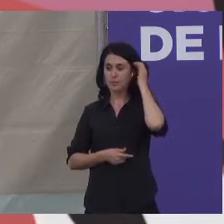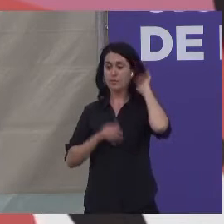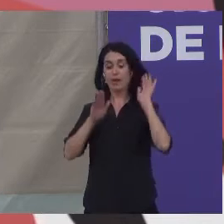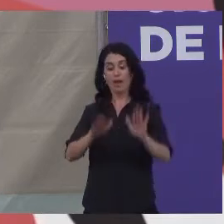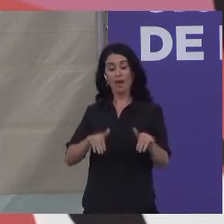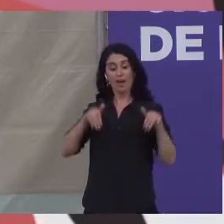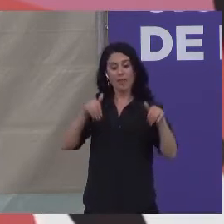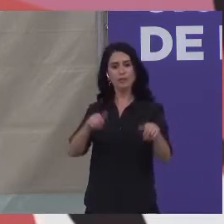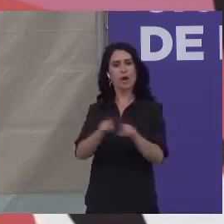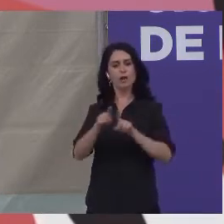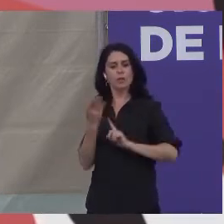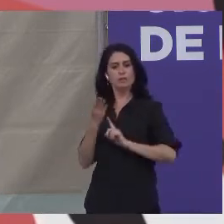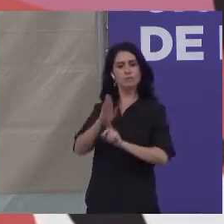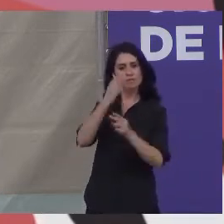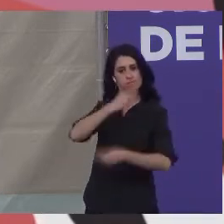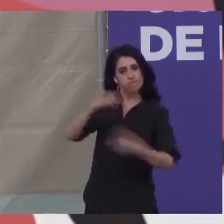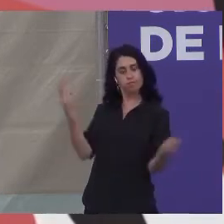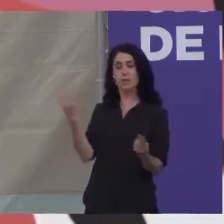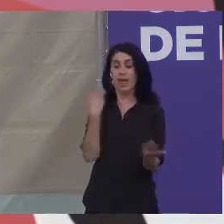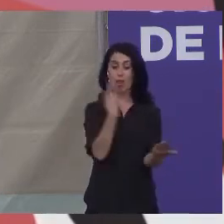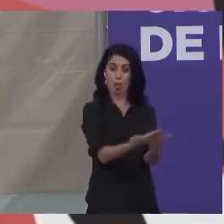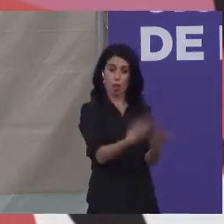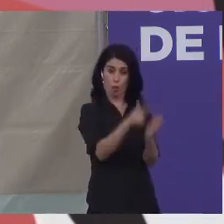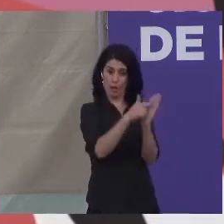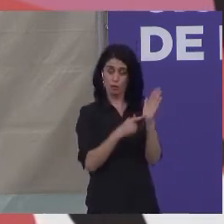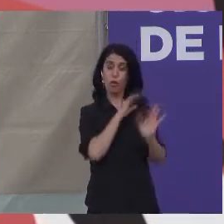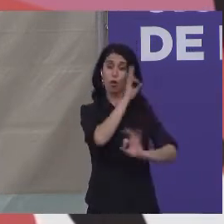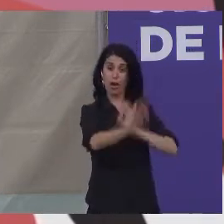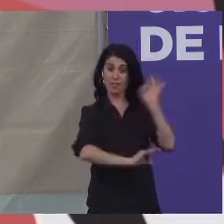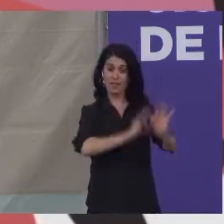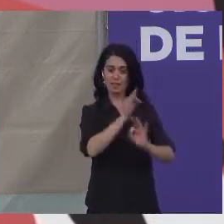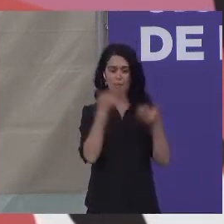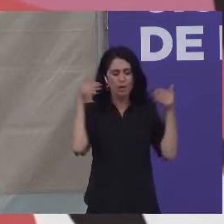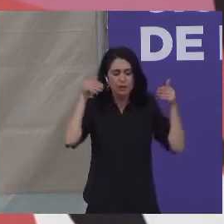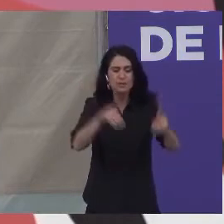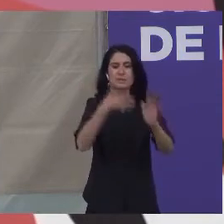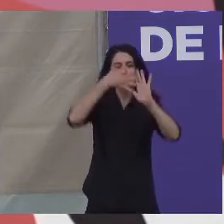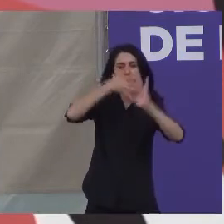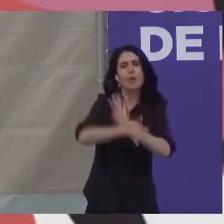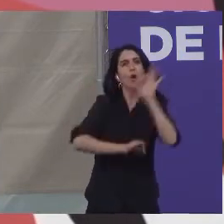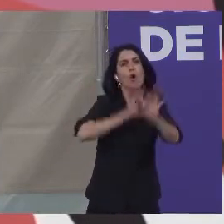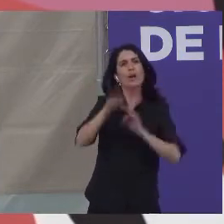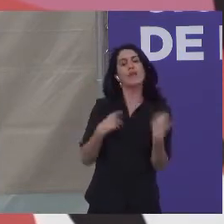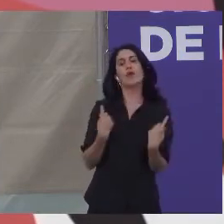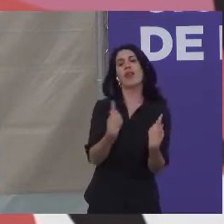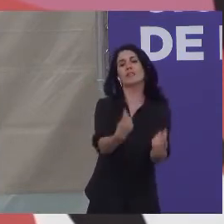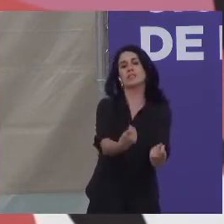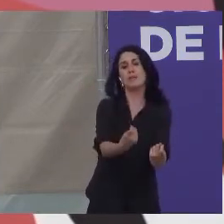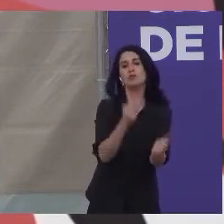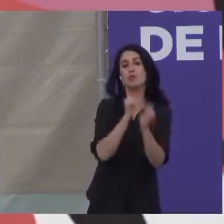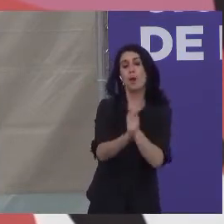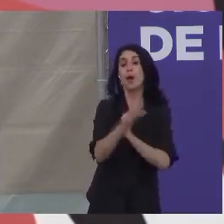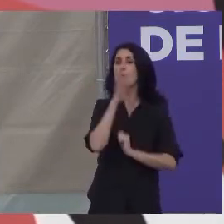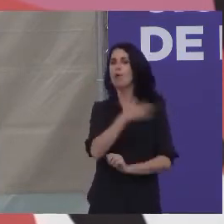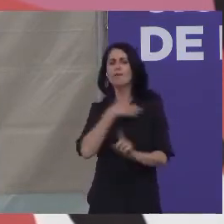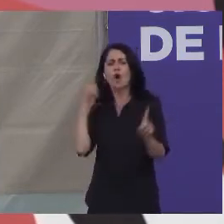que posa sobre la taula un document organitzatiu que concreta quina organització necessitem per l'objectiu polític